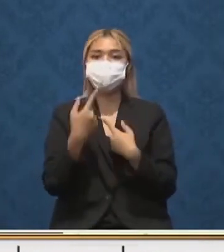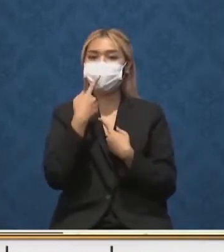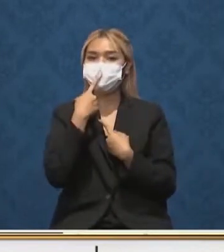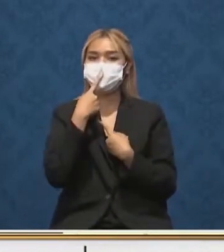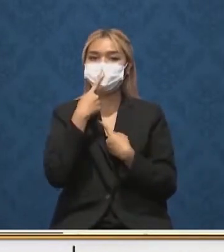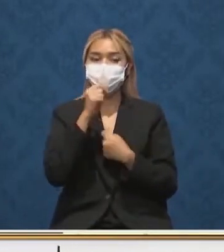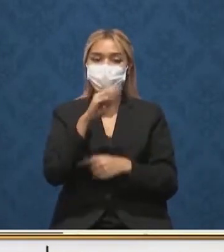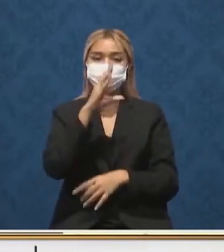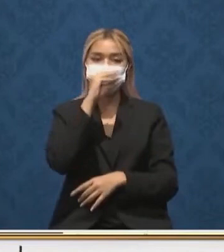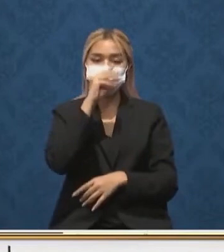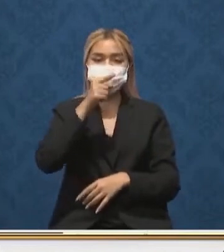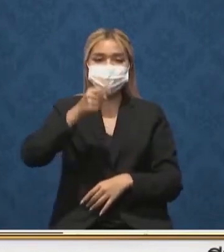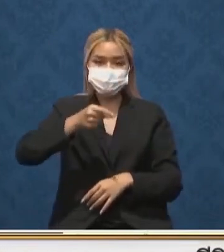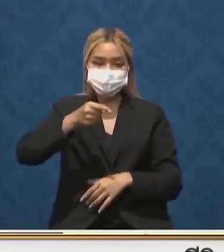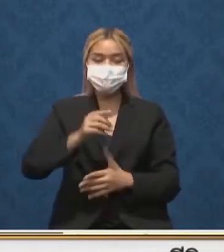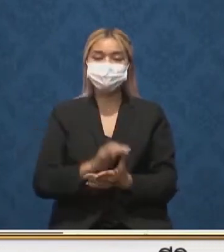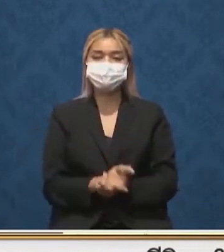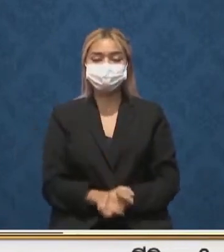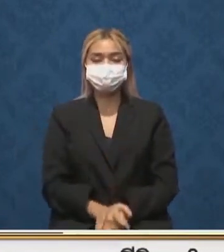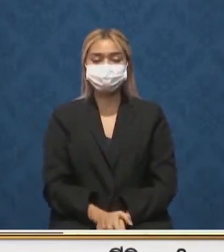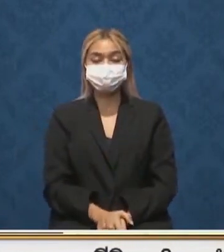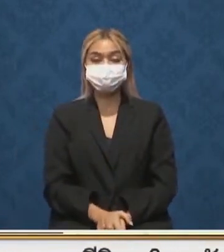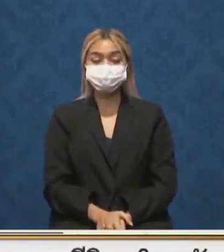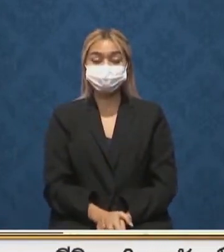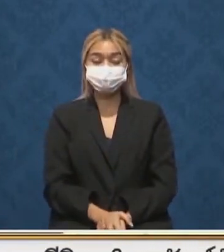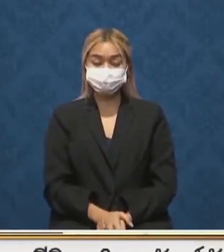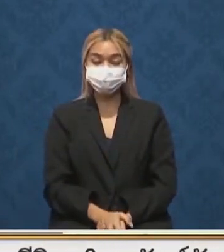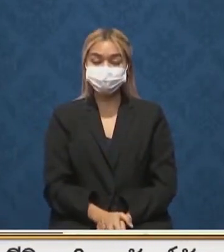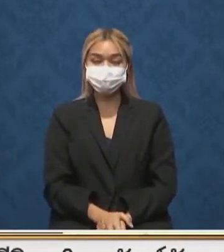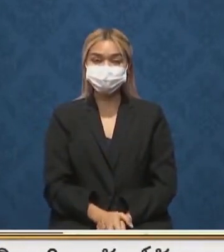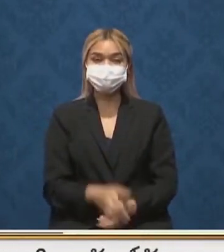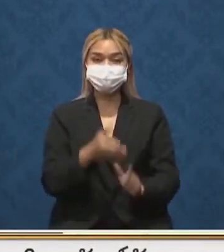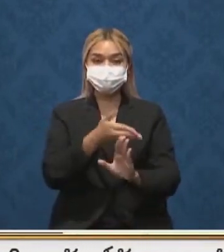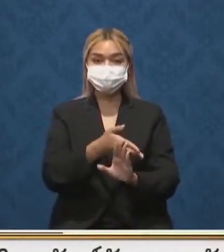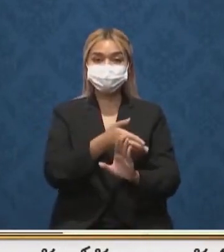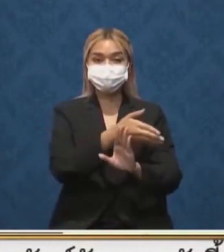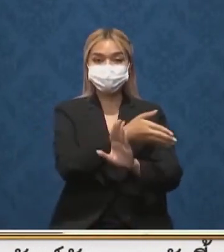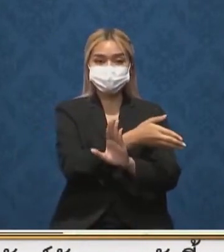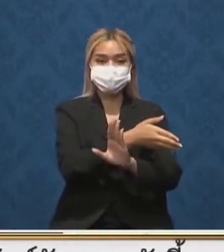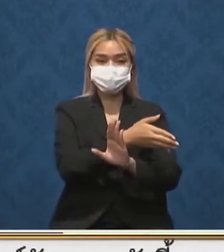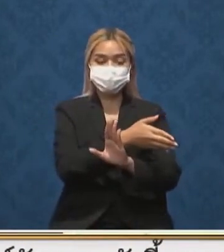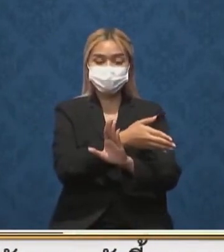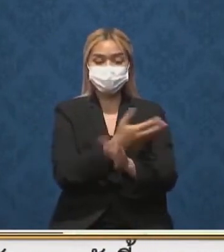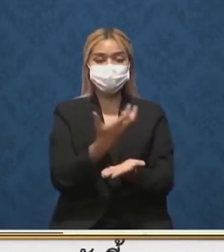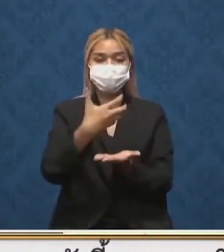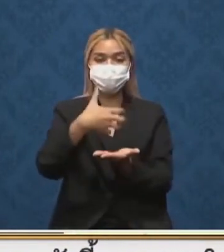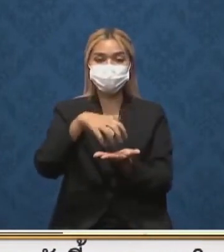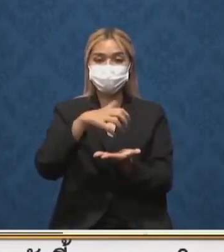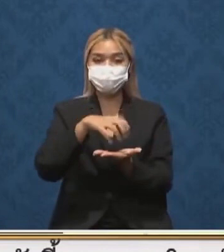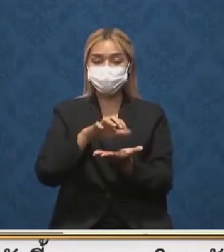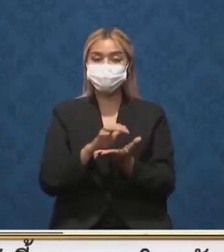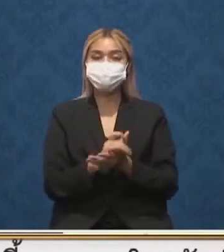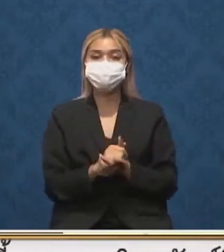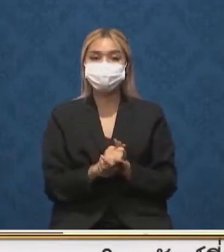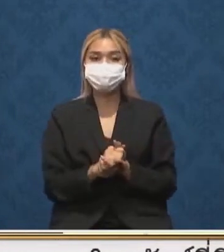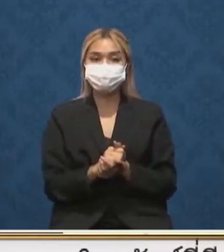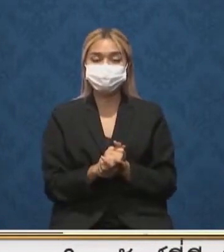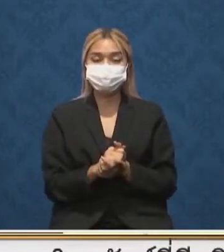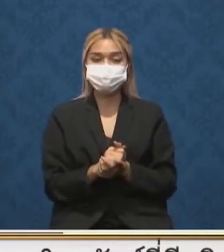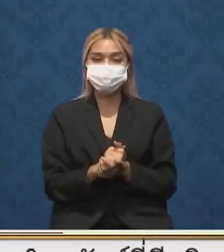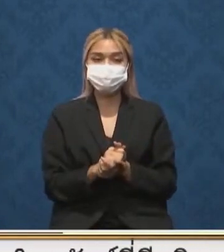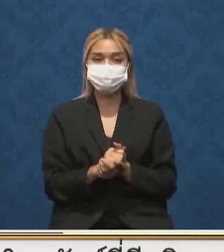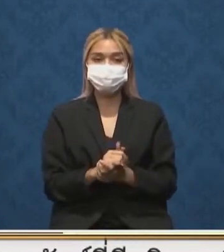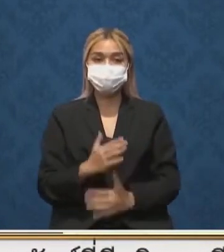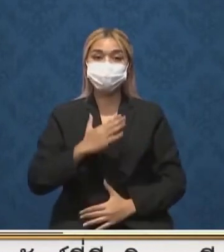ตอบเหตุการณ์ที่กล่าวอ้างเนี่ยมันมันปนกันหลายอย่างด้วยกันแต่ผมขออยากเรียนว่าเมื่อกระผม